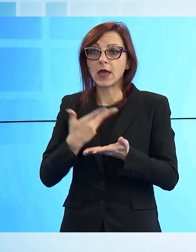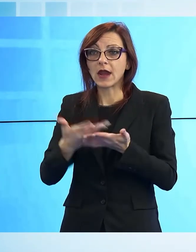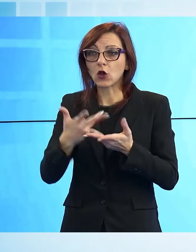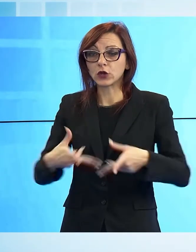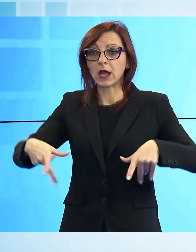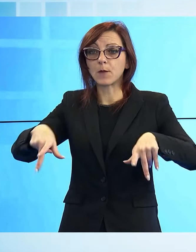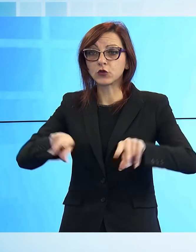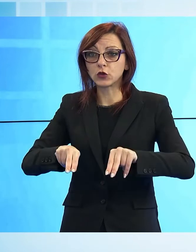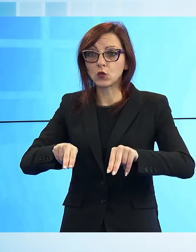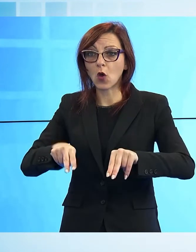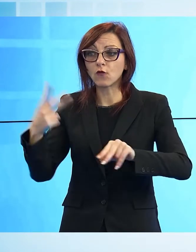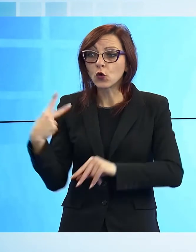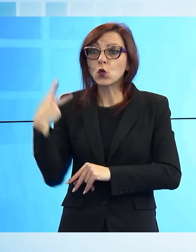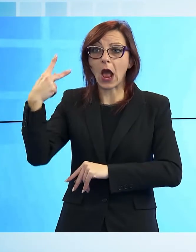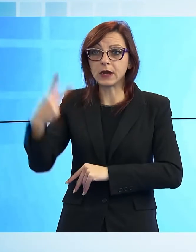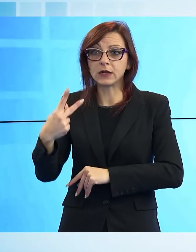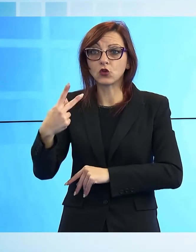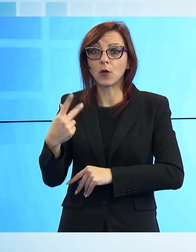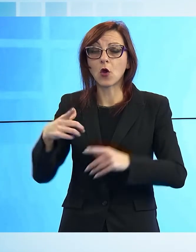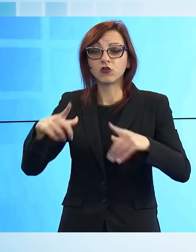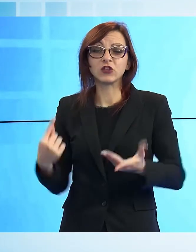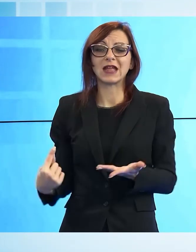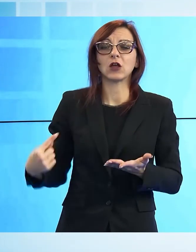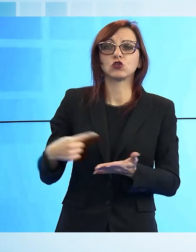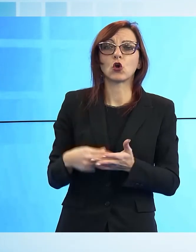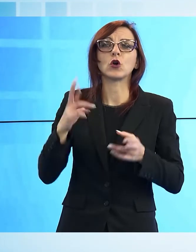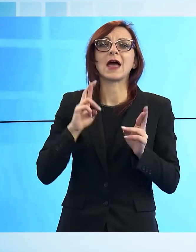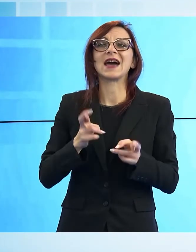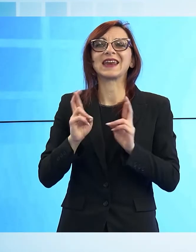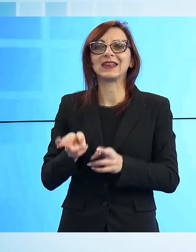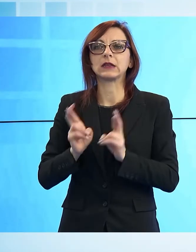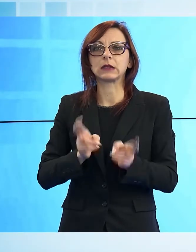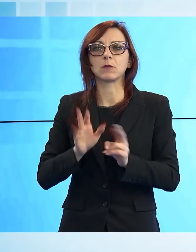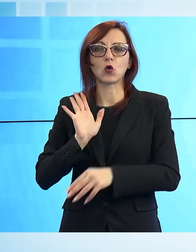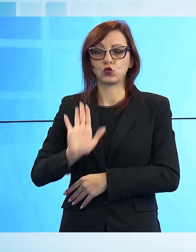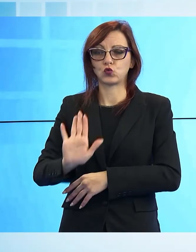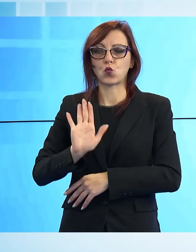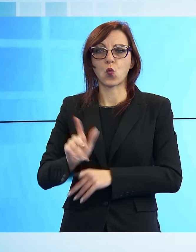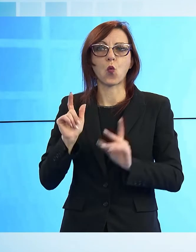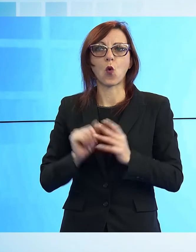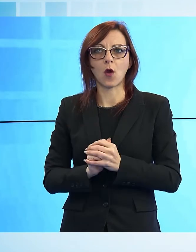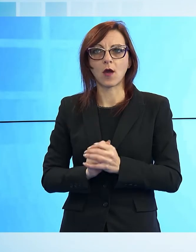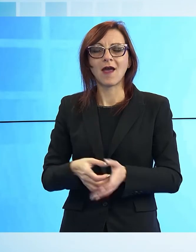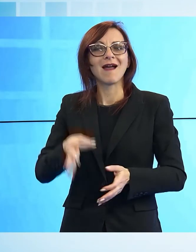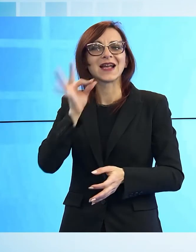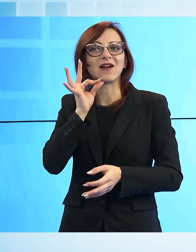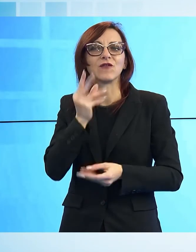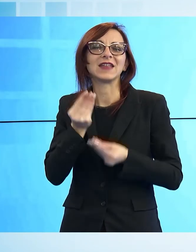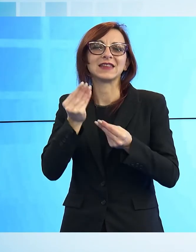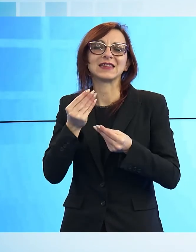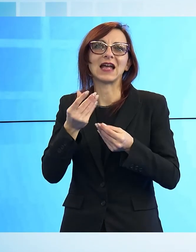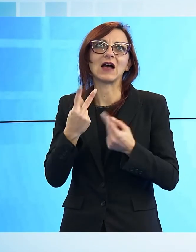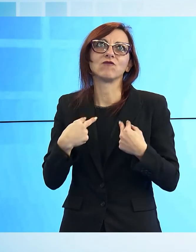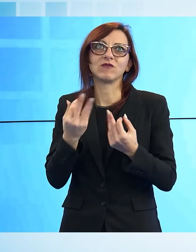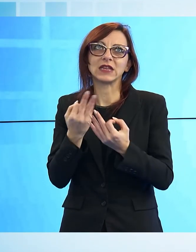che tornano a vivere i loro ritmi. E il caffè è il ritmo che scandisce la normalità per tutti. Il bar ha bisogno